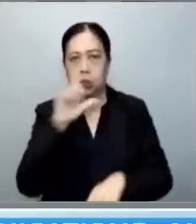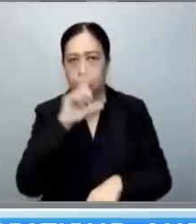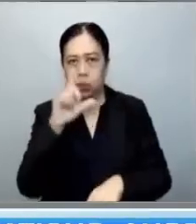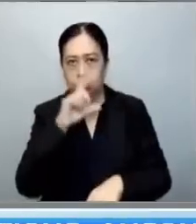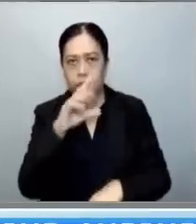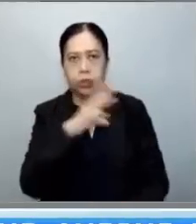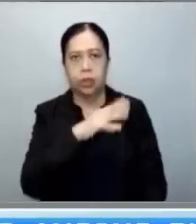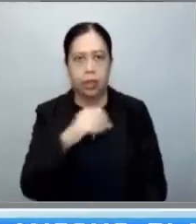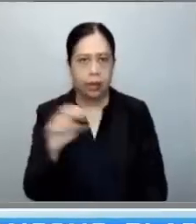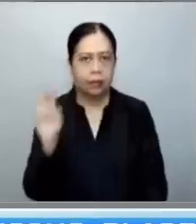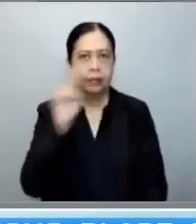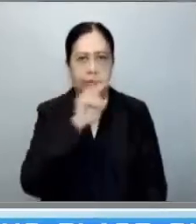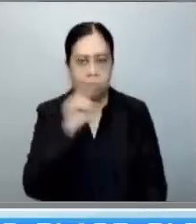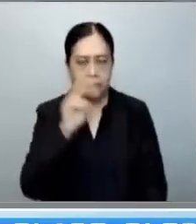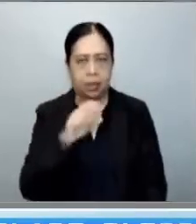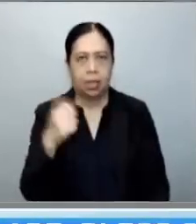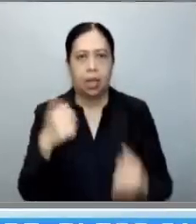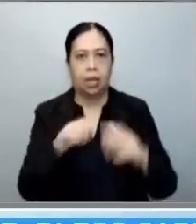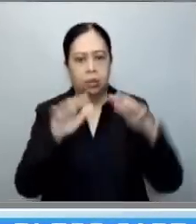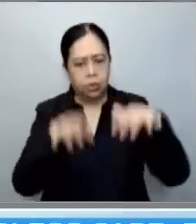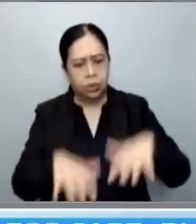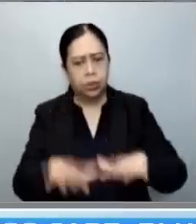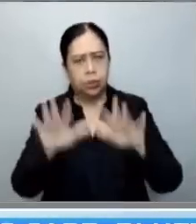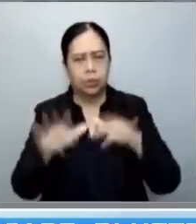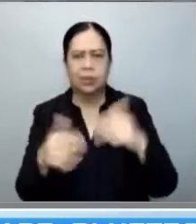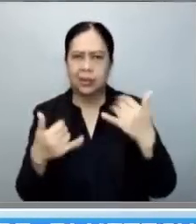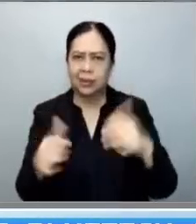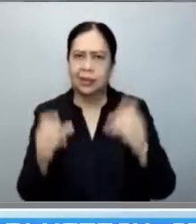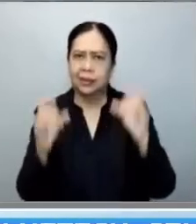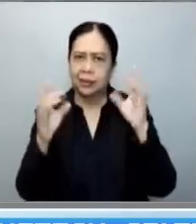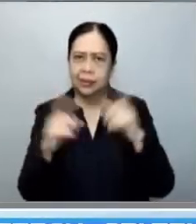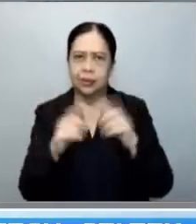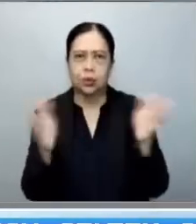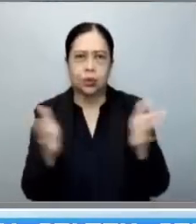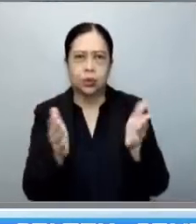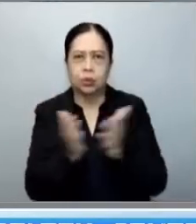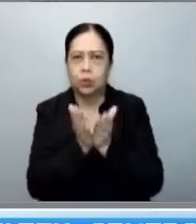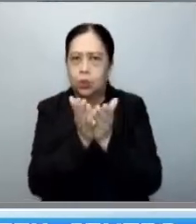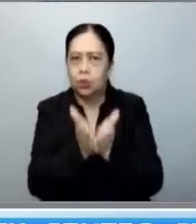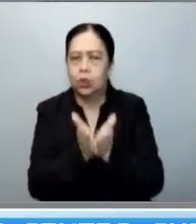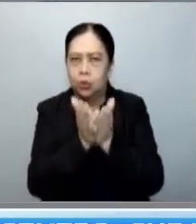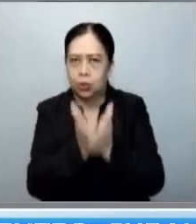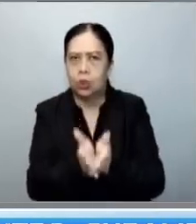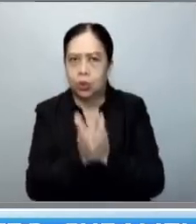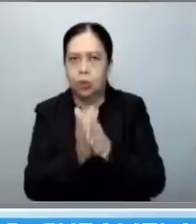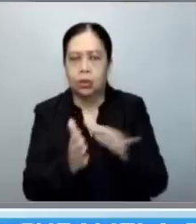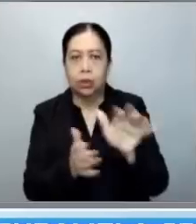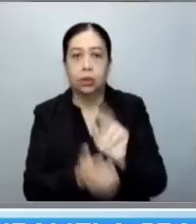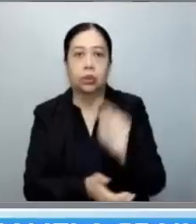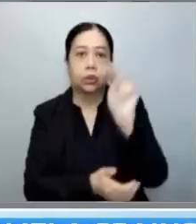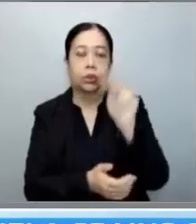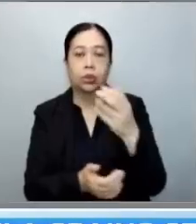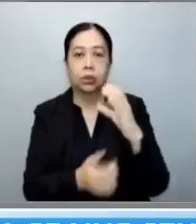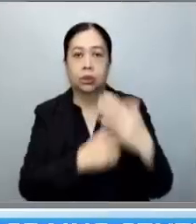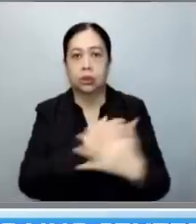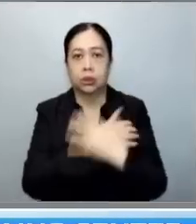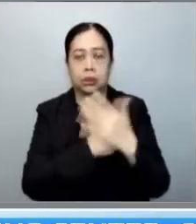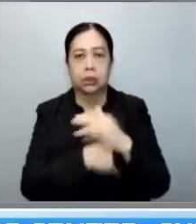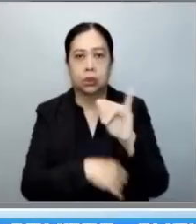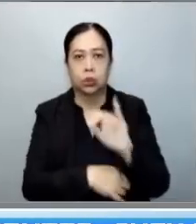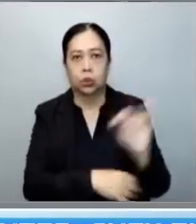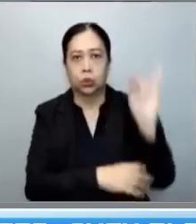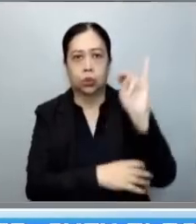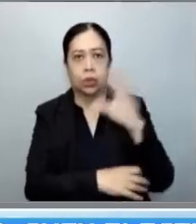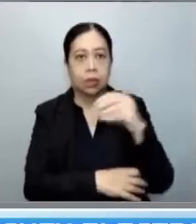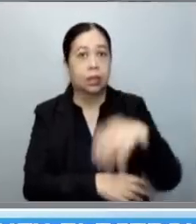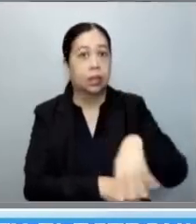Kaya magiging maalon at delikadong pumalaot ang maliliit na sasakyang pandagat sa northern coast ng Ilocos Norte at Cagayan